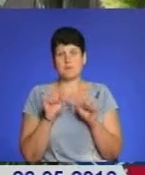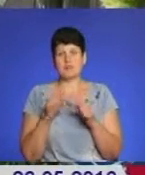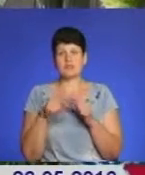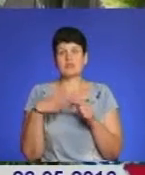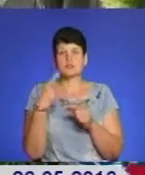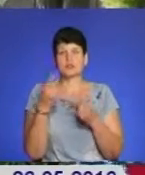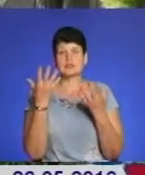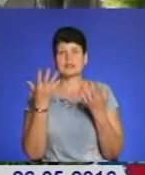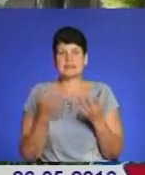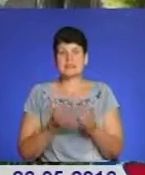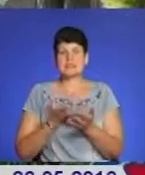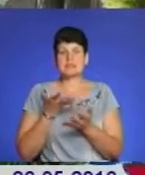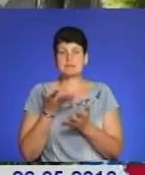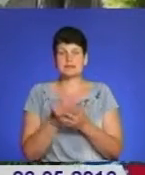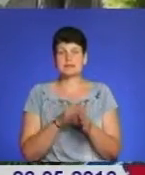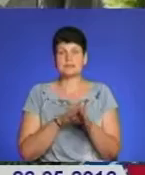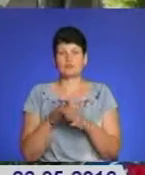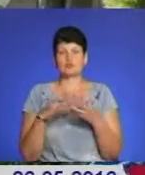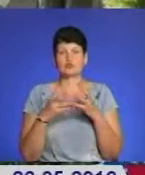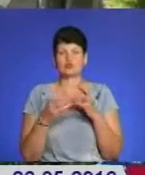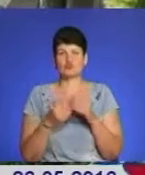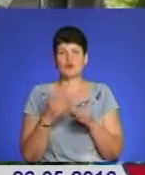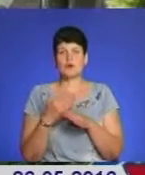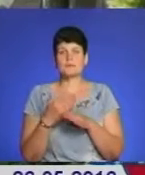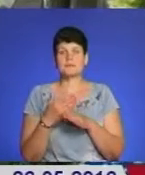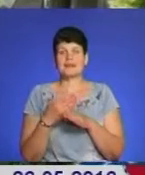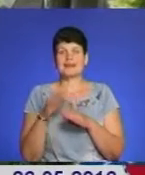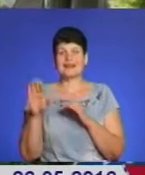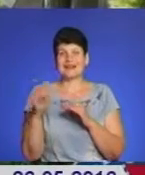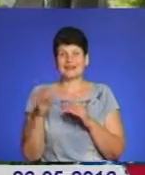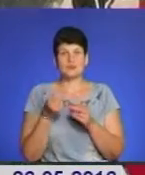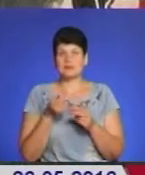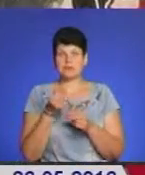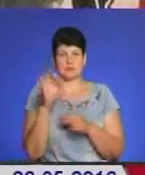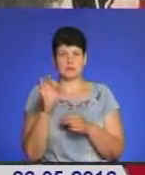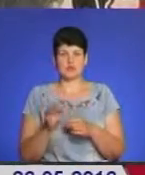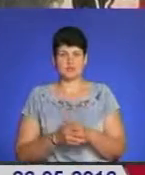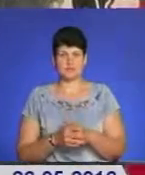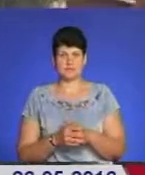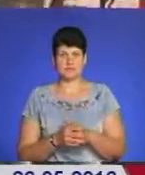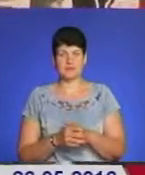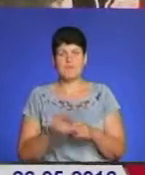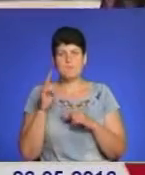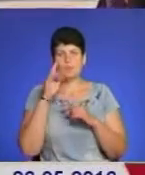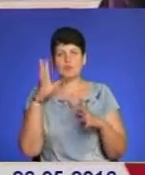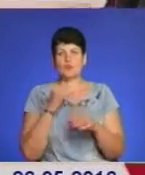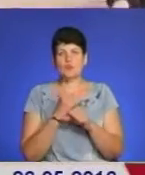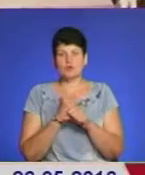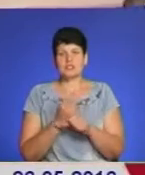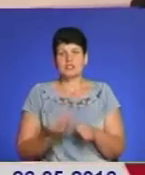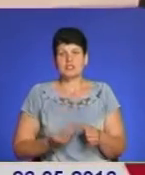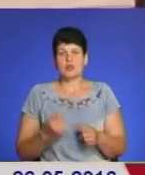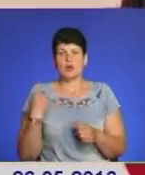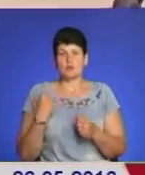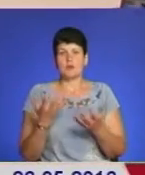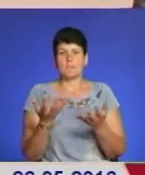наступний день заплатити повністю всю суму кредиту, щоб не сплачувати відсотків. Найпопулярніші роботи, під які жителі області